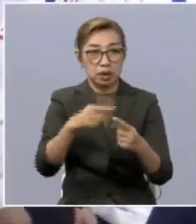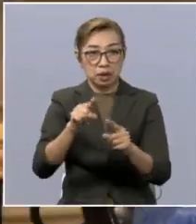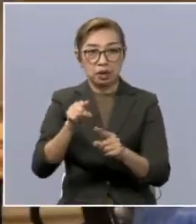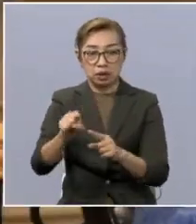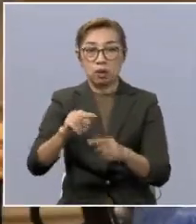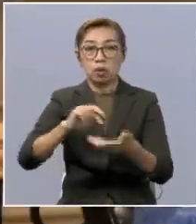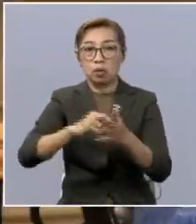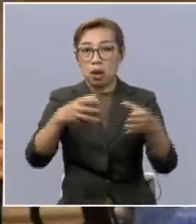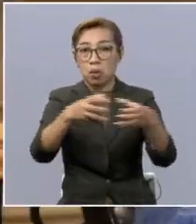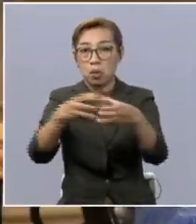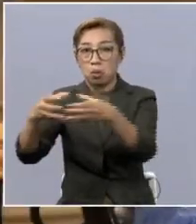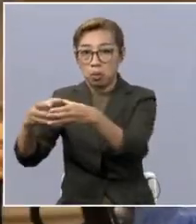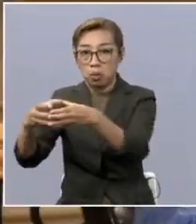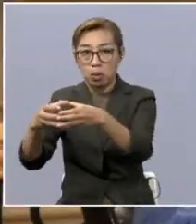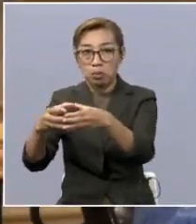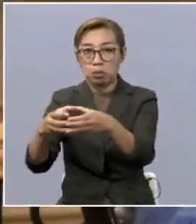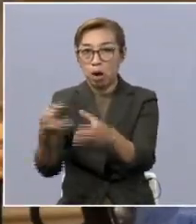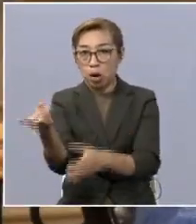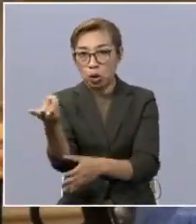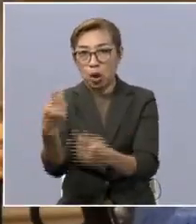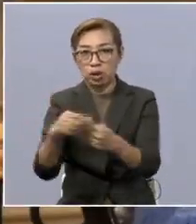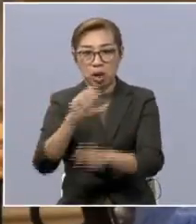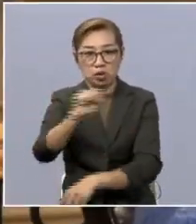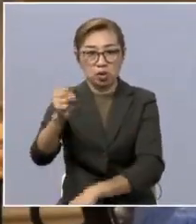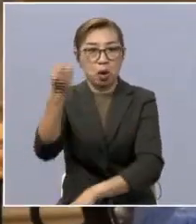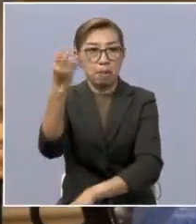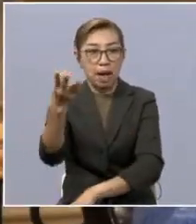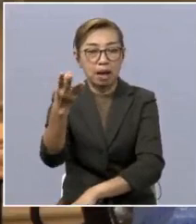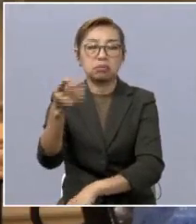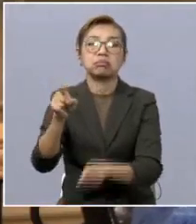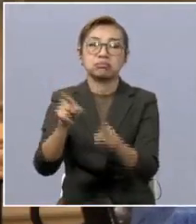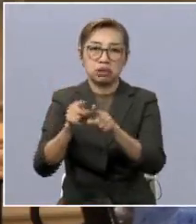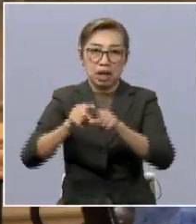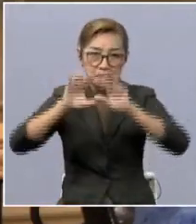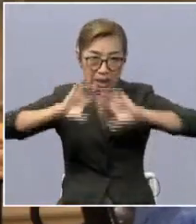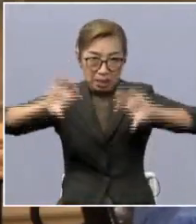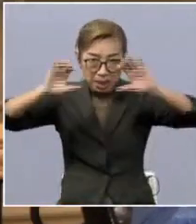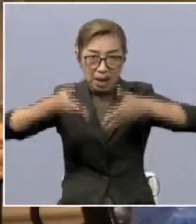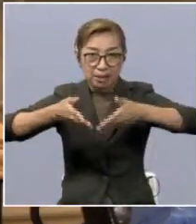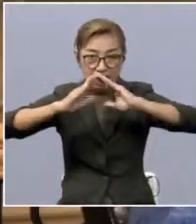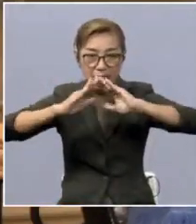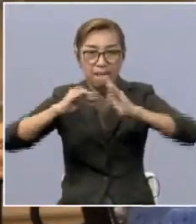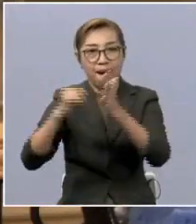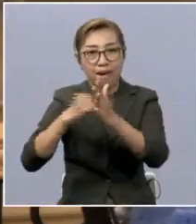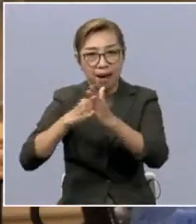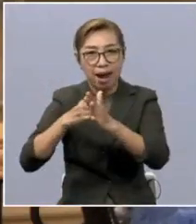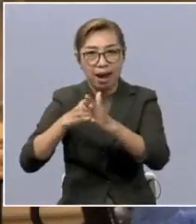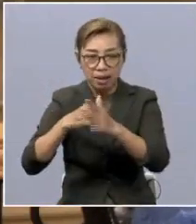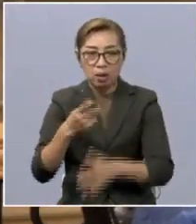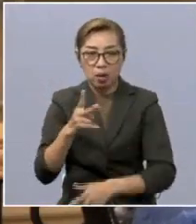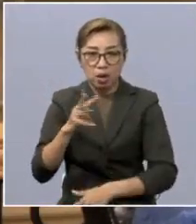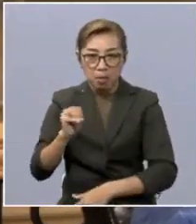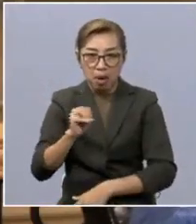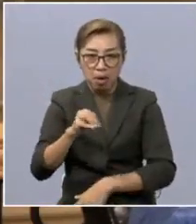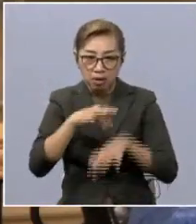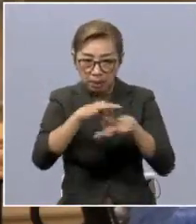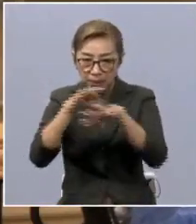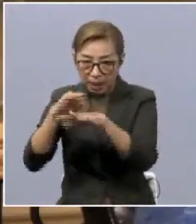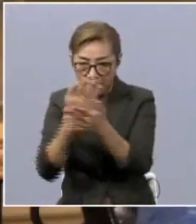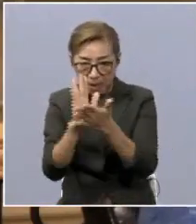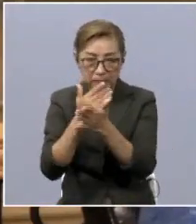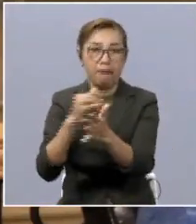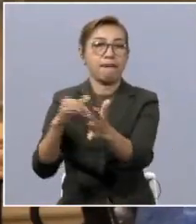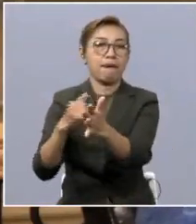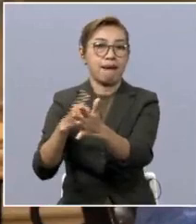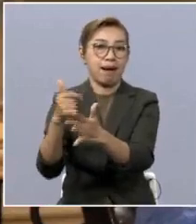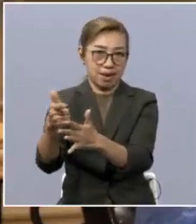งเยอะการจัดสรรตำแหน่งในครม.ก็ง่ายถ้าผสมหลายพรรคเกินไปการจัดครม.จะยากถ้าต้องการพรรคที่